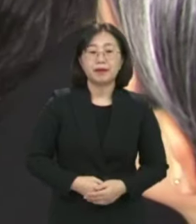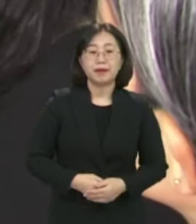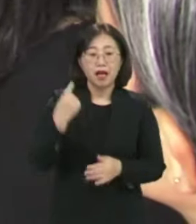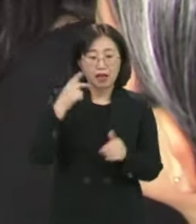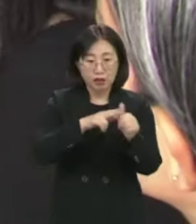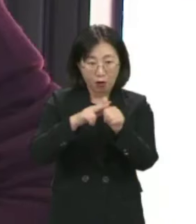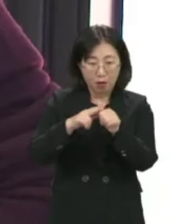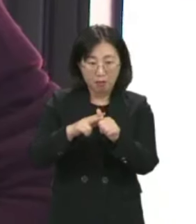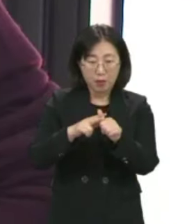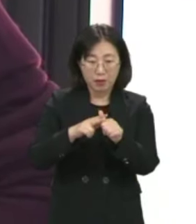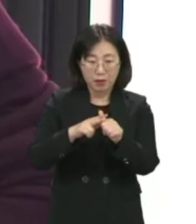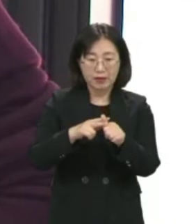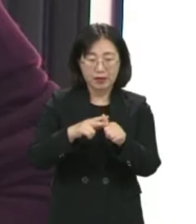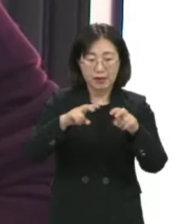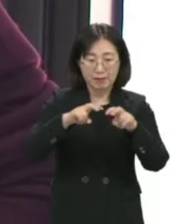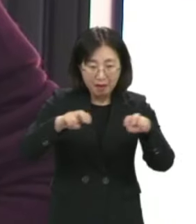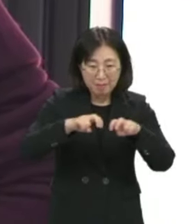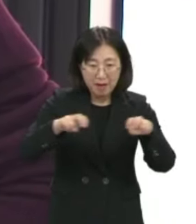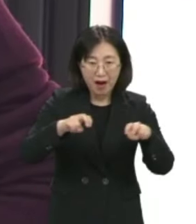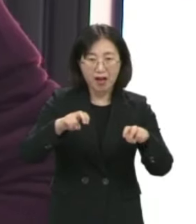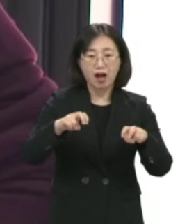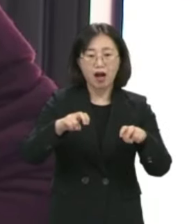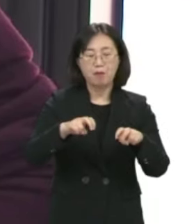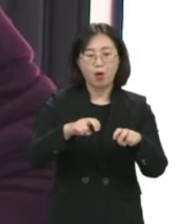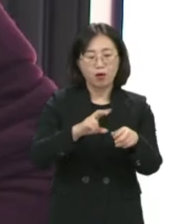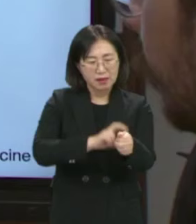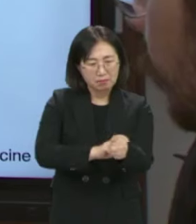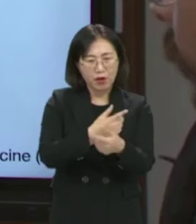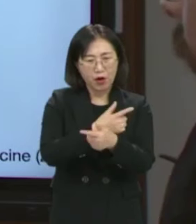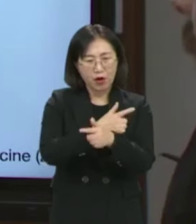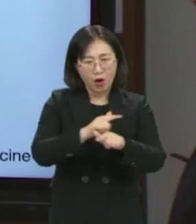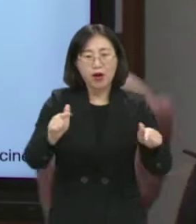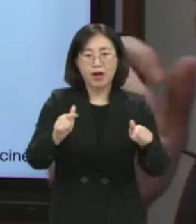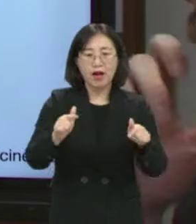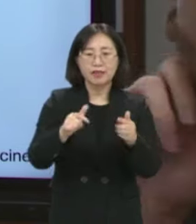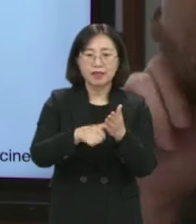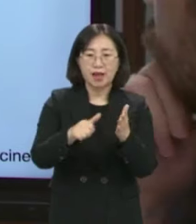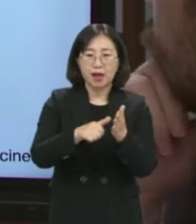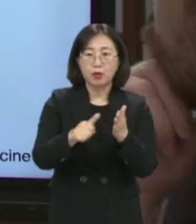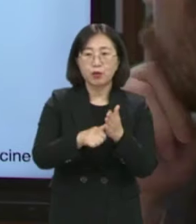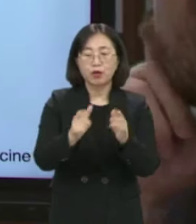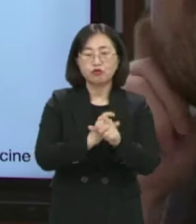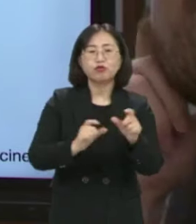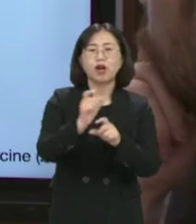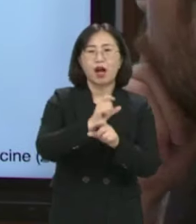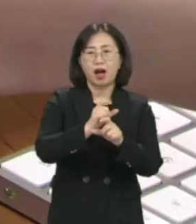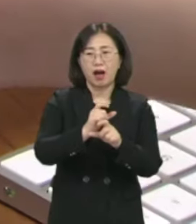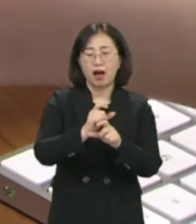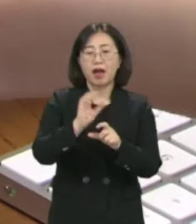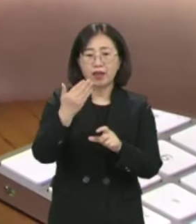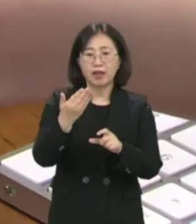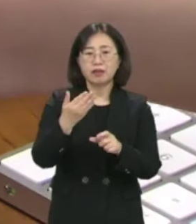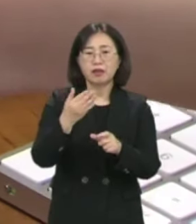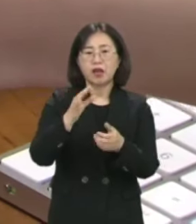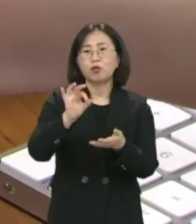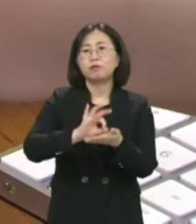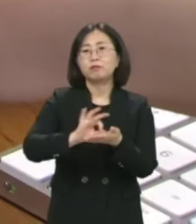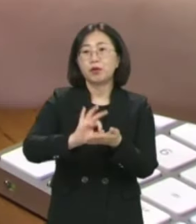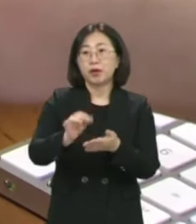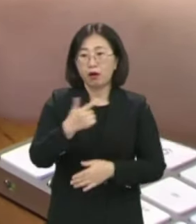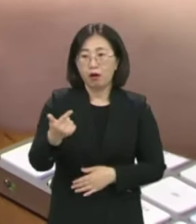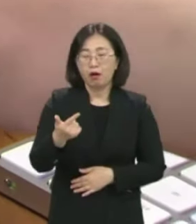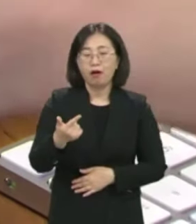통한 정신질환 파악은 심박수나 전화 사용 등 다양한 자료 추가로 판별이 가능했지만 높은 비용이 단점이었는데이